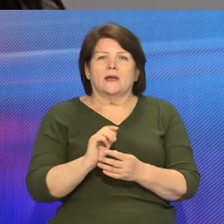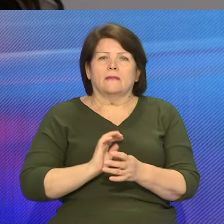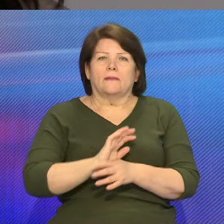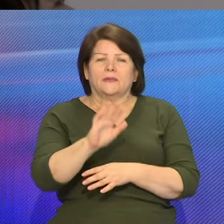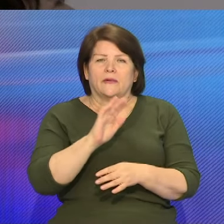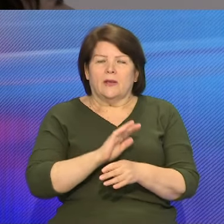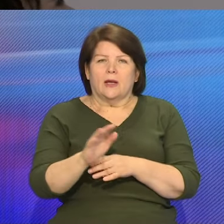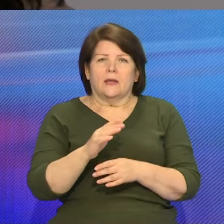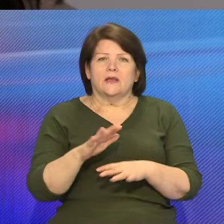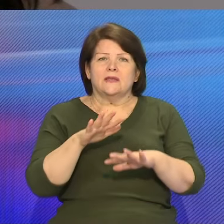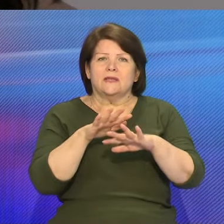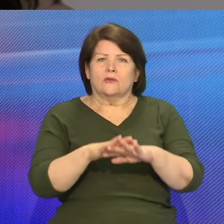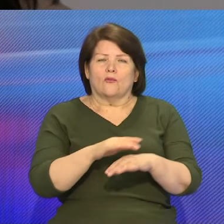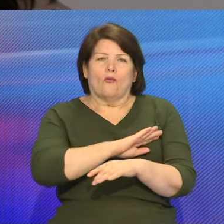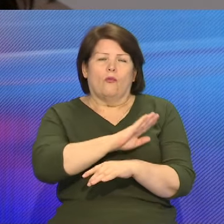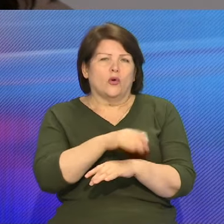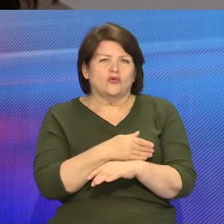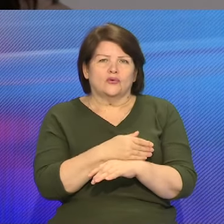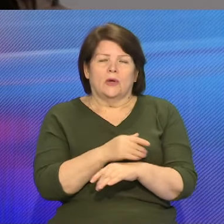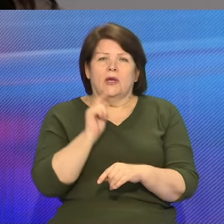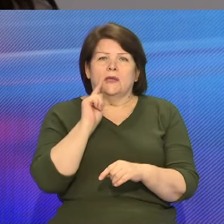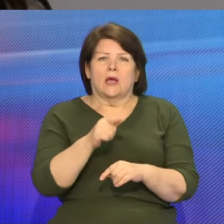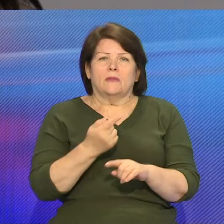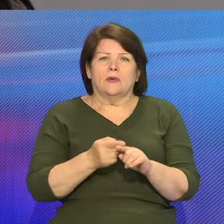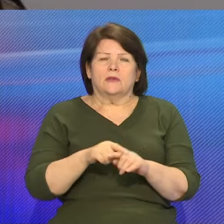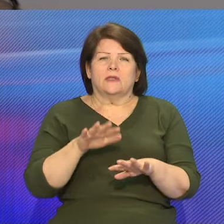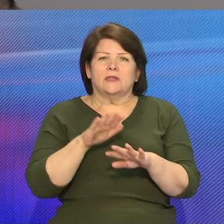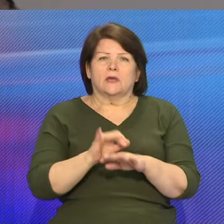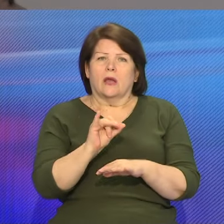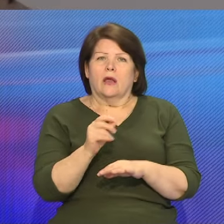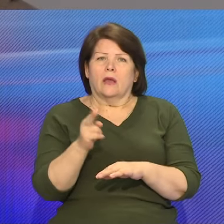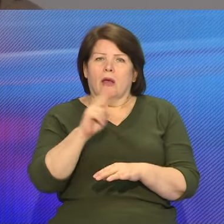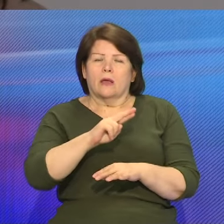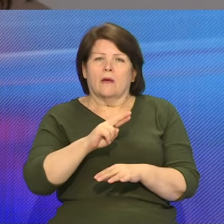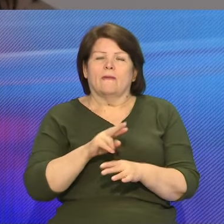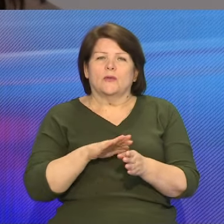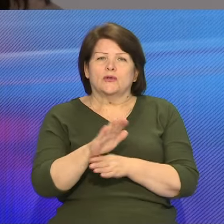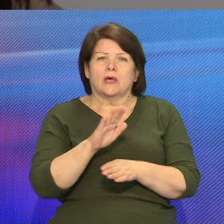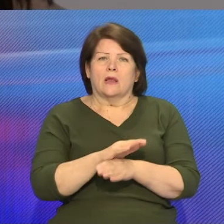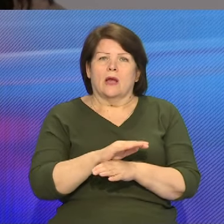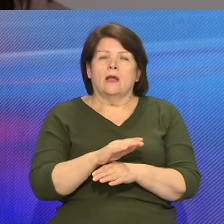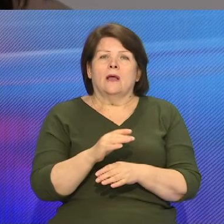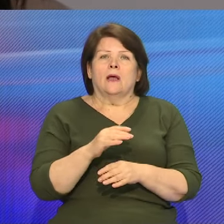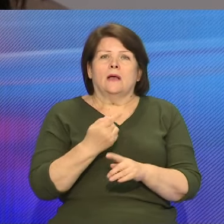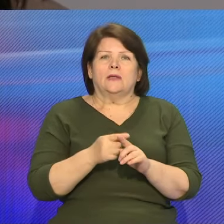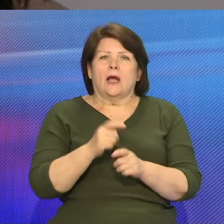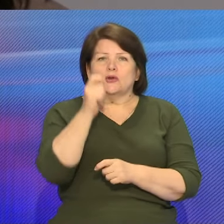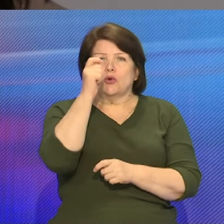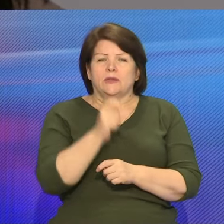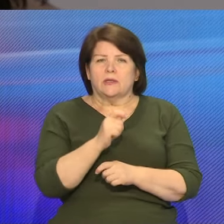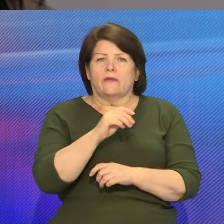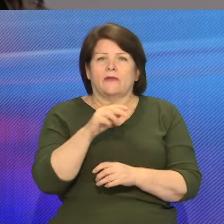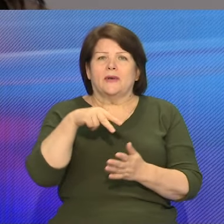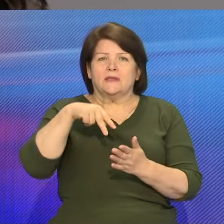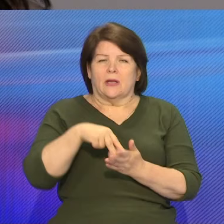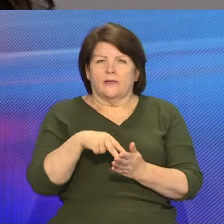сетку в Польшу. Там из нее IKEA производила подставки для зонтиков. Вот. А по сути, это